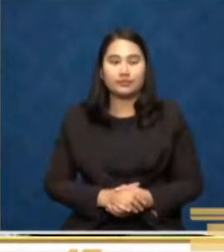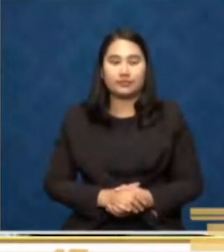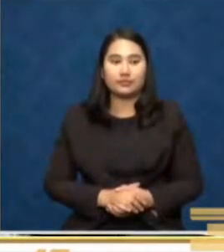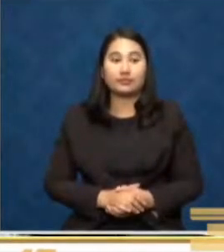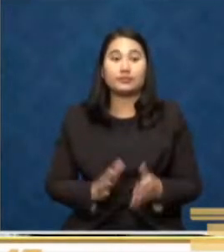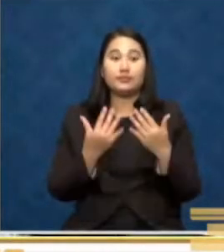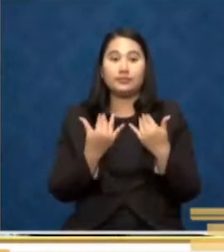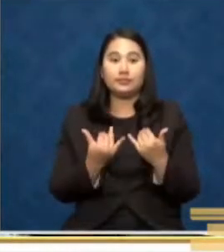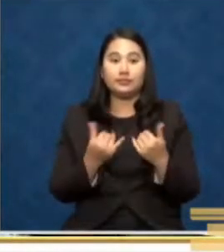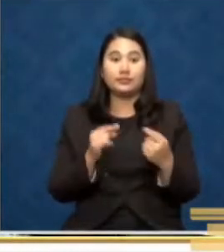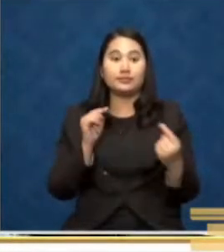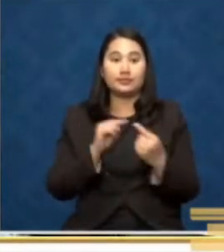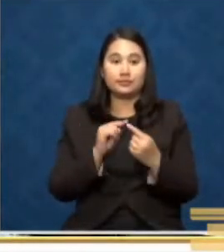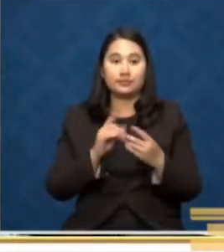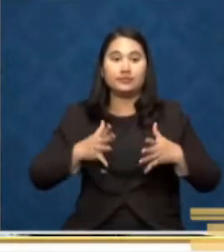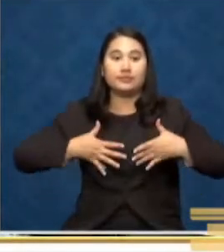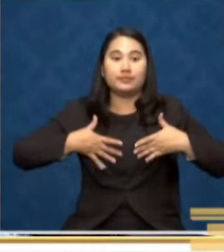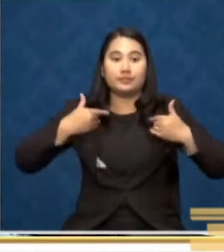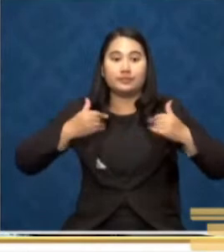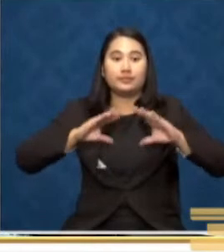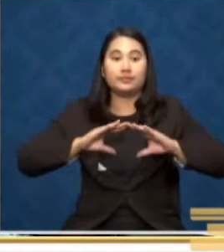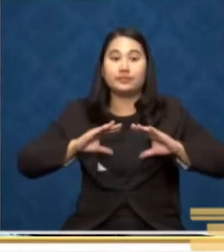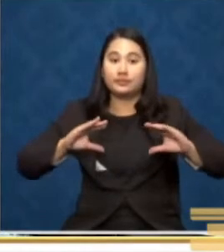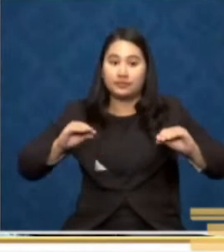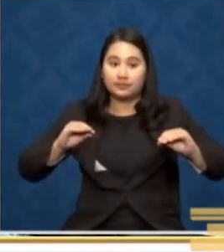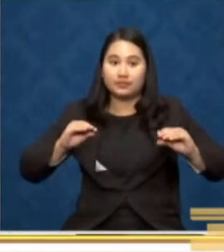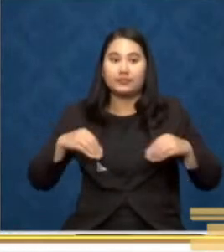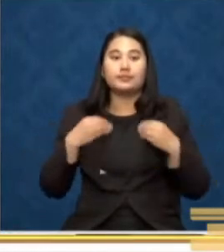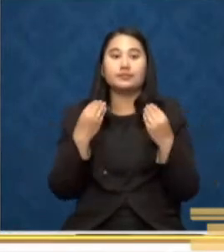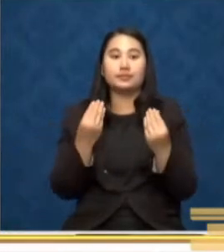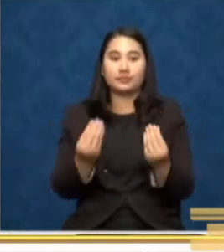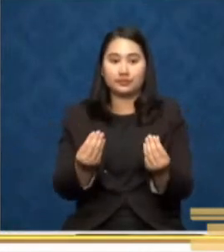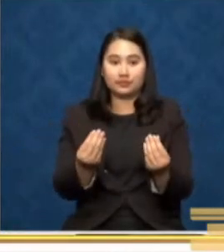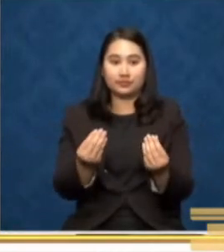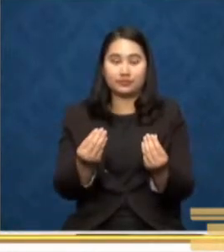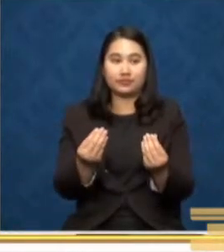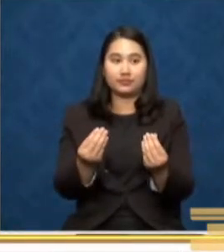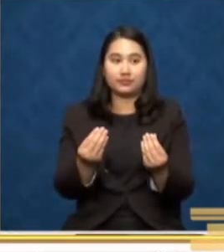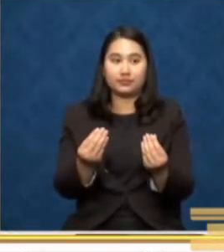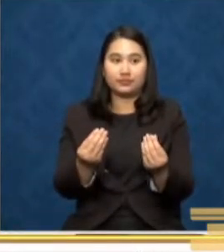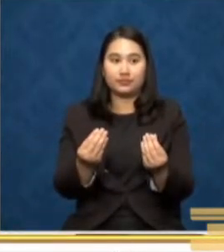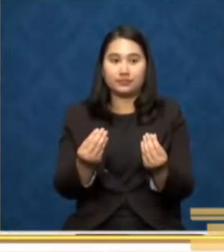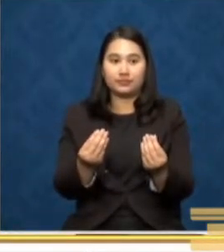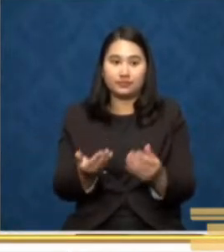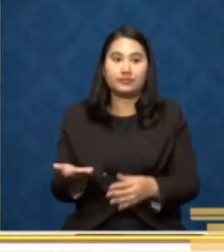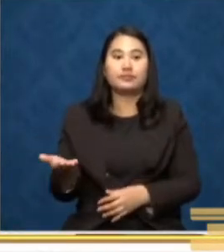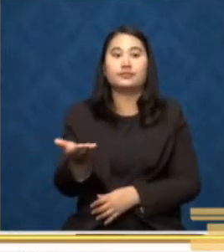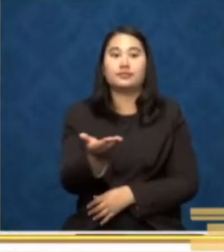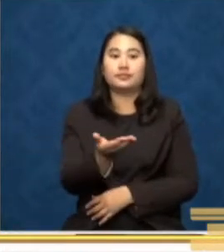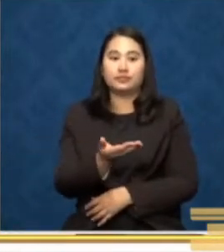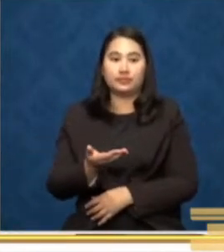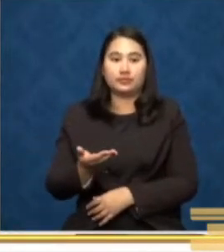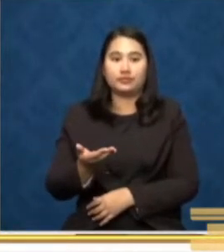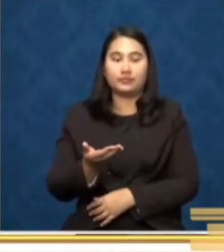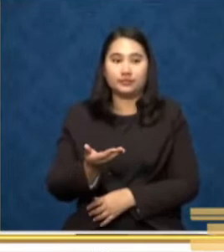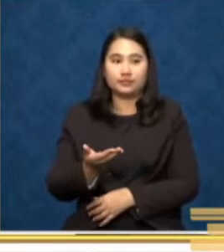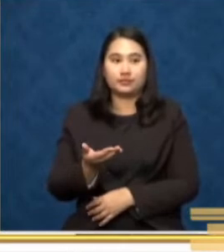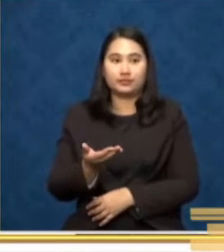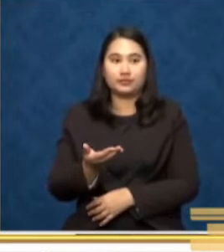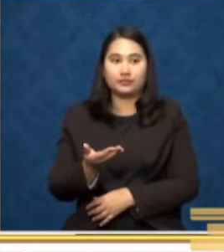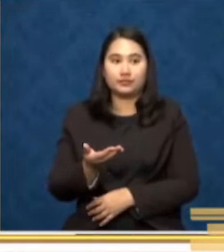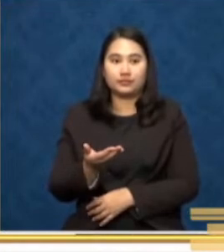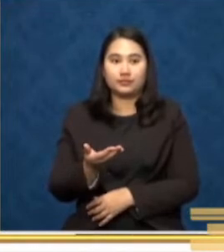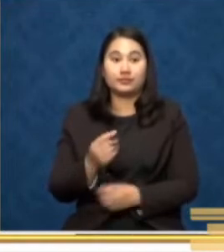ขอความสันติสันติสุขจงเกิดขึ้นแด่มวลมนุษย์ชาติและก็โดยเฉพาะอย่าง